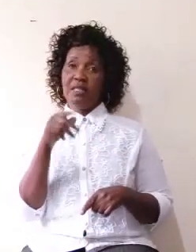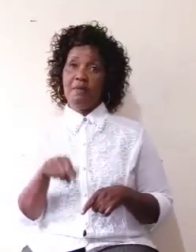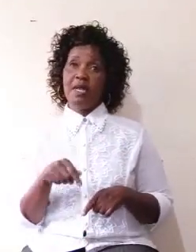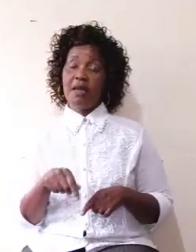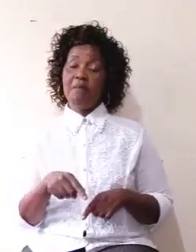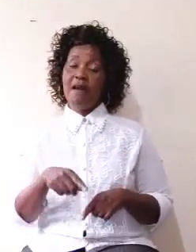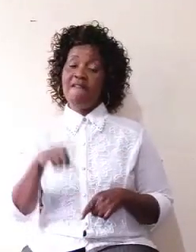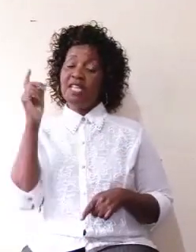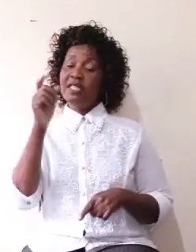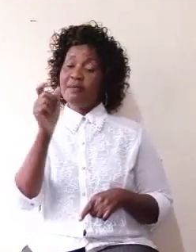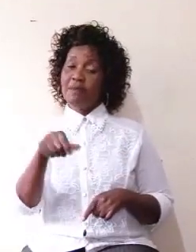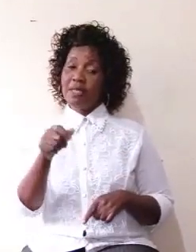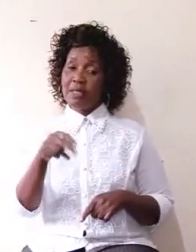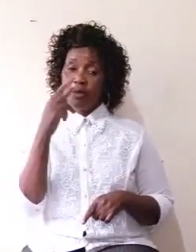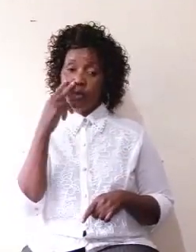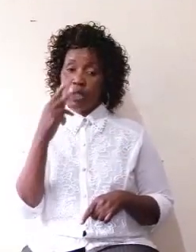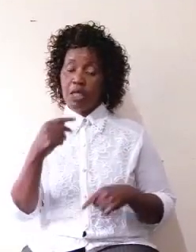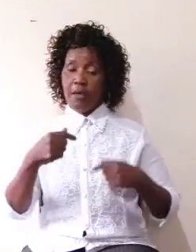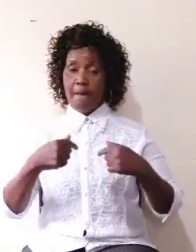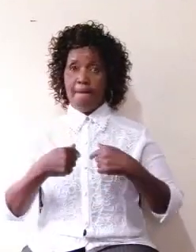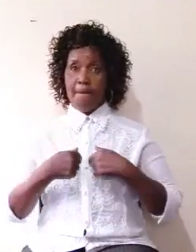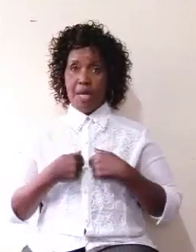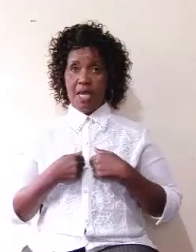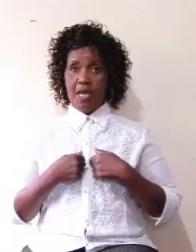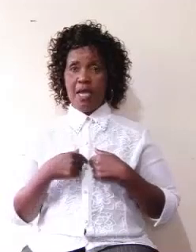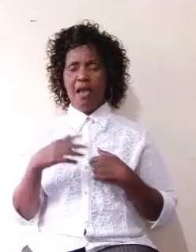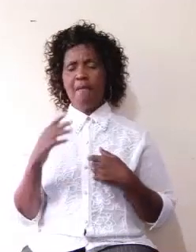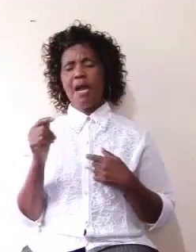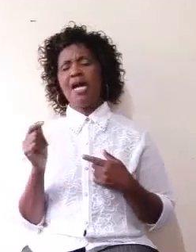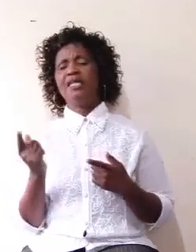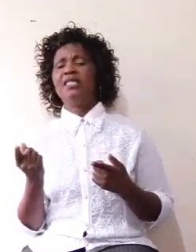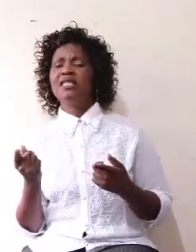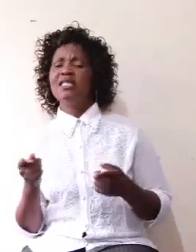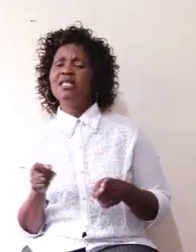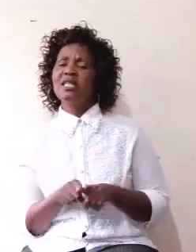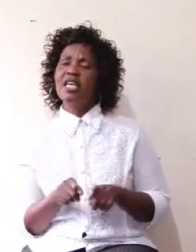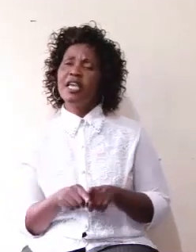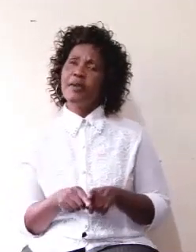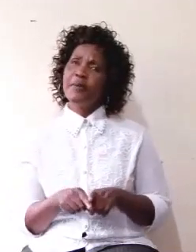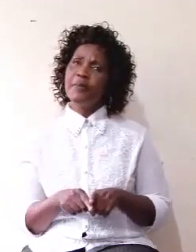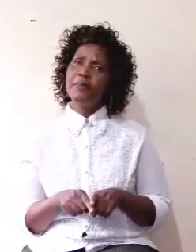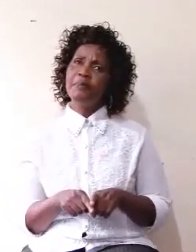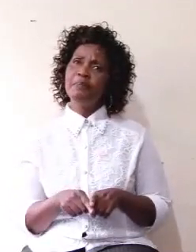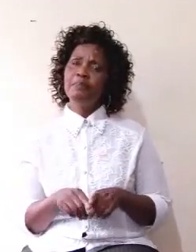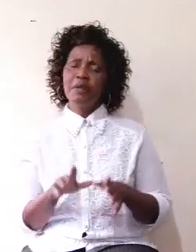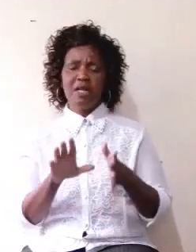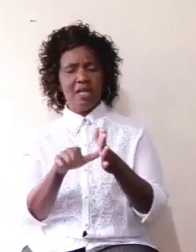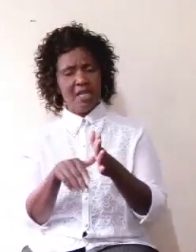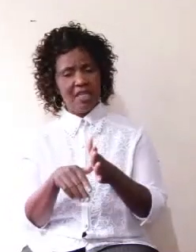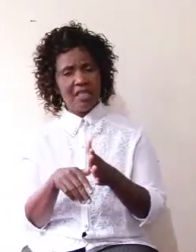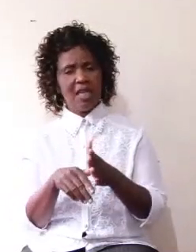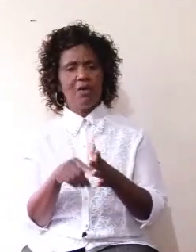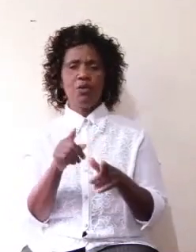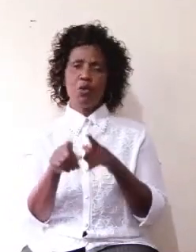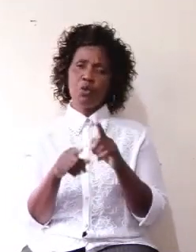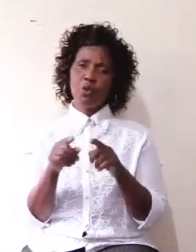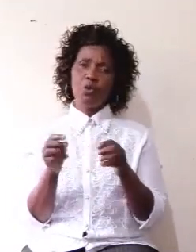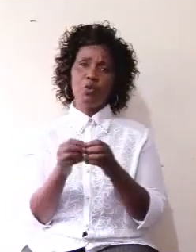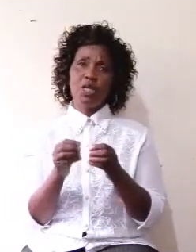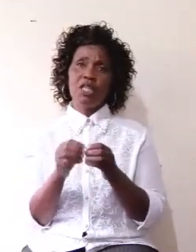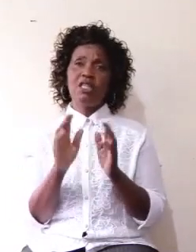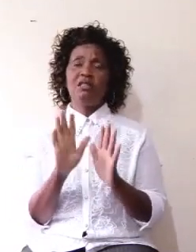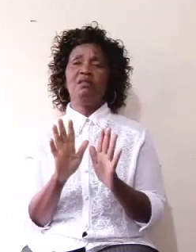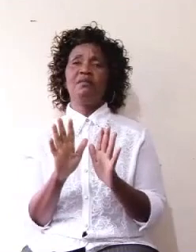pamaka. Musatomboditi involved dai mamuchizoti ndiye ndiri mumunyaya. Ezvinomasvika muchitaura nehanzvadzi yenyu. Iye hanzvadzi yenyu yadi